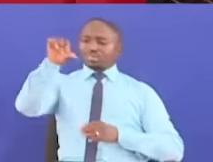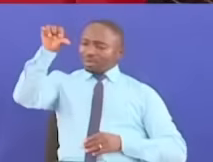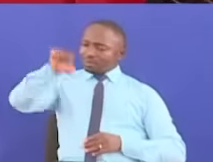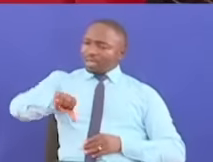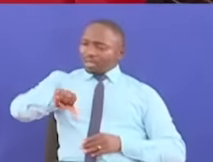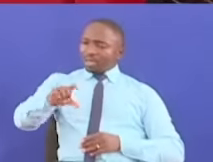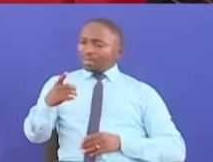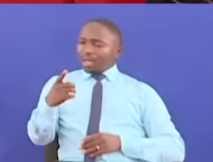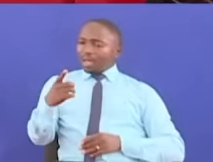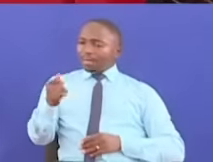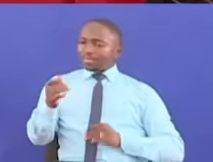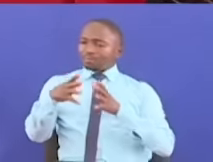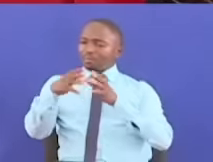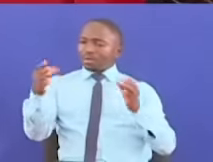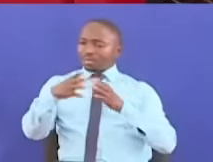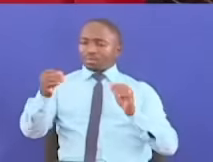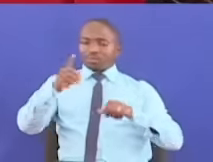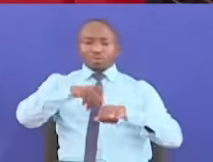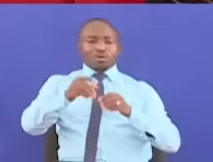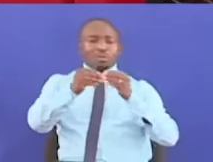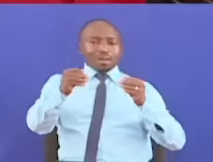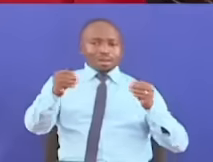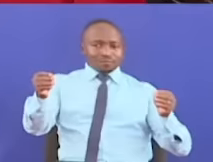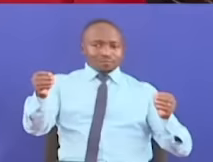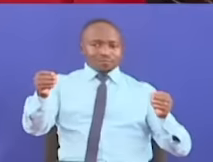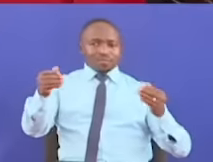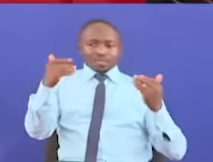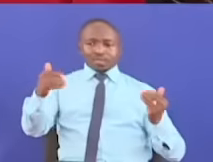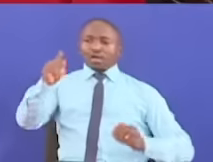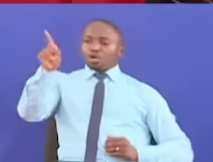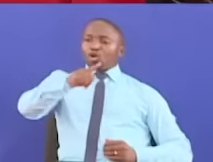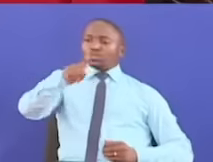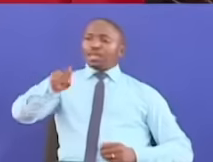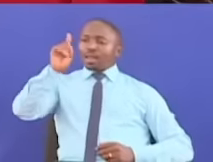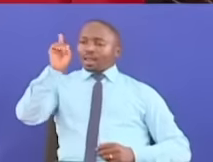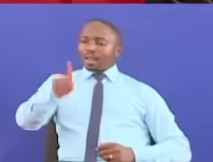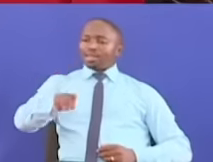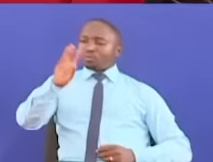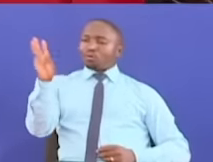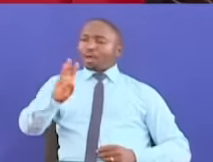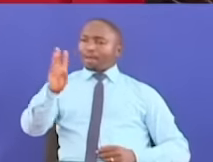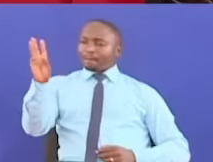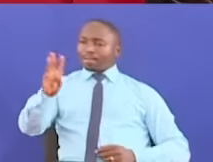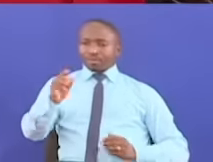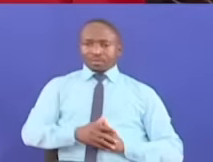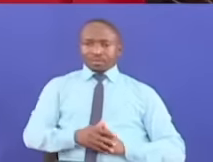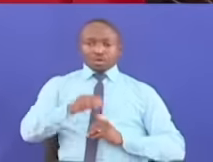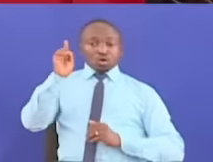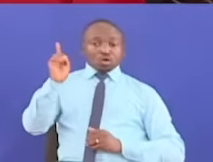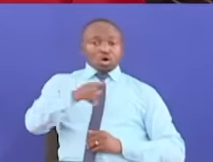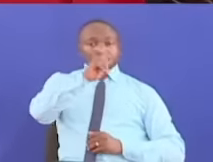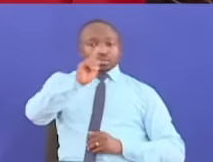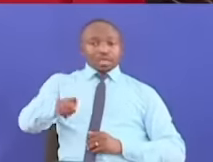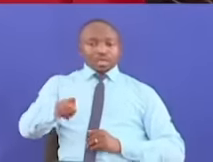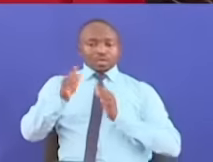wa feda za umma kwa muda mre refu Sana Sasa kosa liko wapi kosa Lipo katika up ngaji wa safu Ya